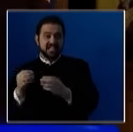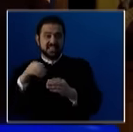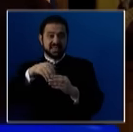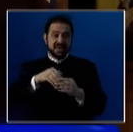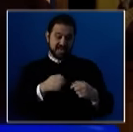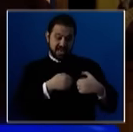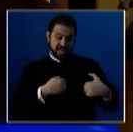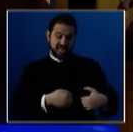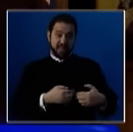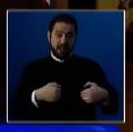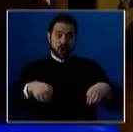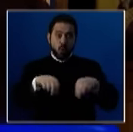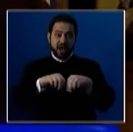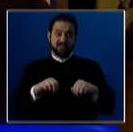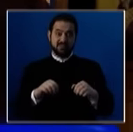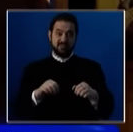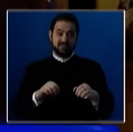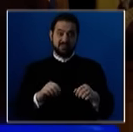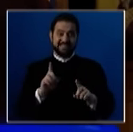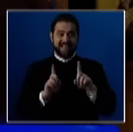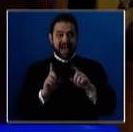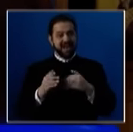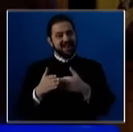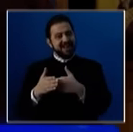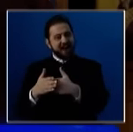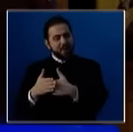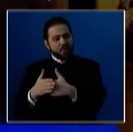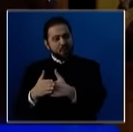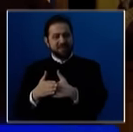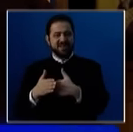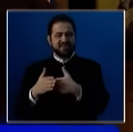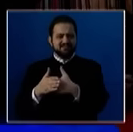Sălășluindu-te îndeajuns de mult, deși nu este